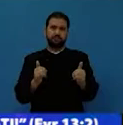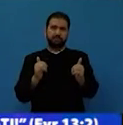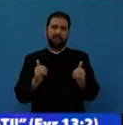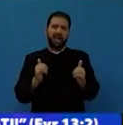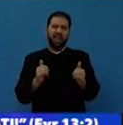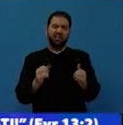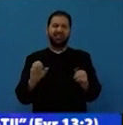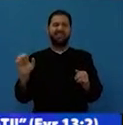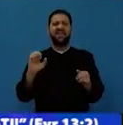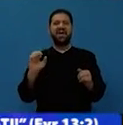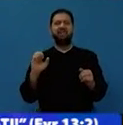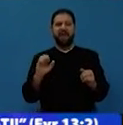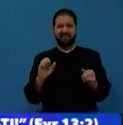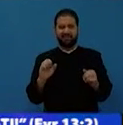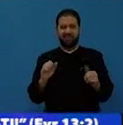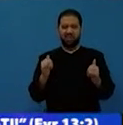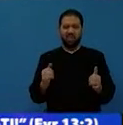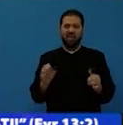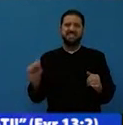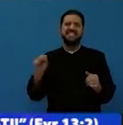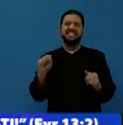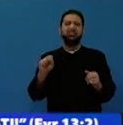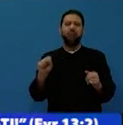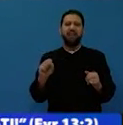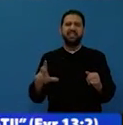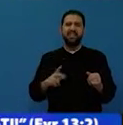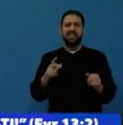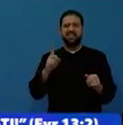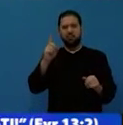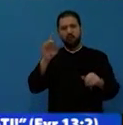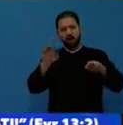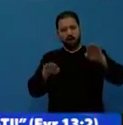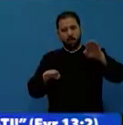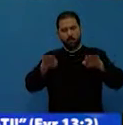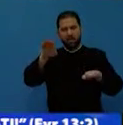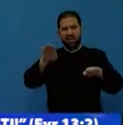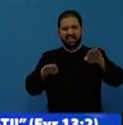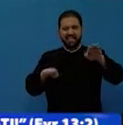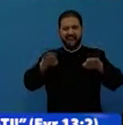Acest eveniment, această situație e un barometru prin care